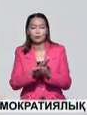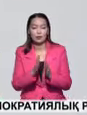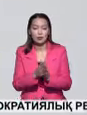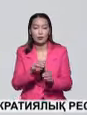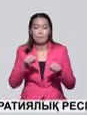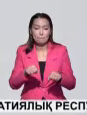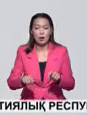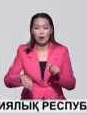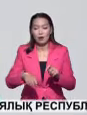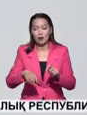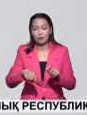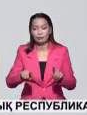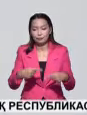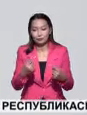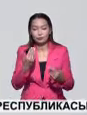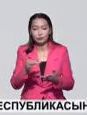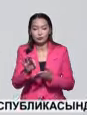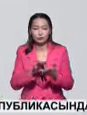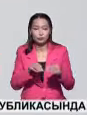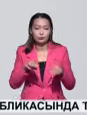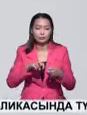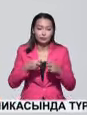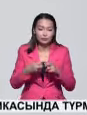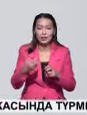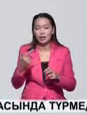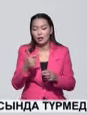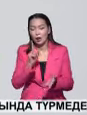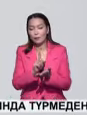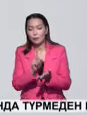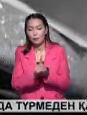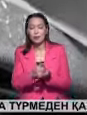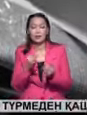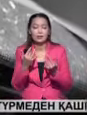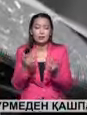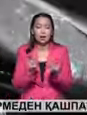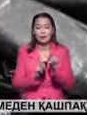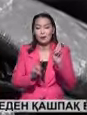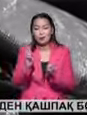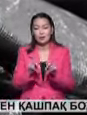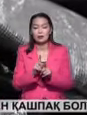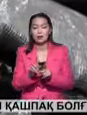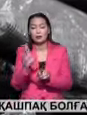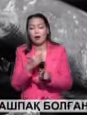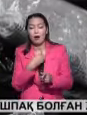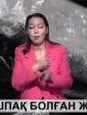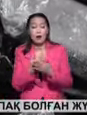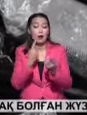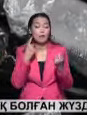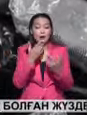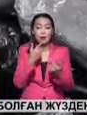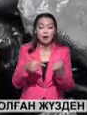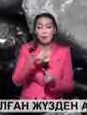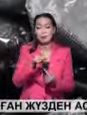дереу қабылдауы керек. Сатып алушыға тауар, кепілдік міндеттемелері және талап қою тәртібі туралы қажетті ақпарат берілмесе,